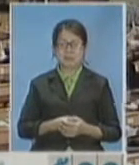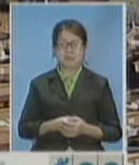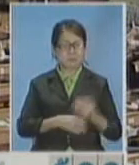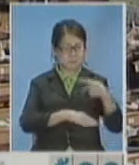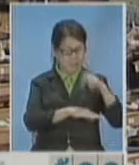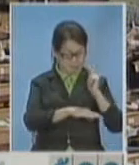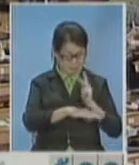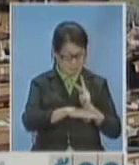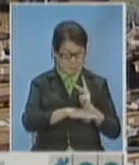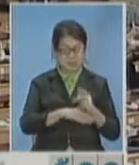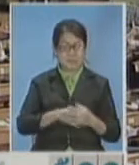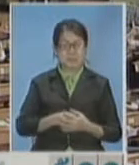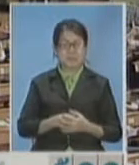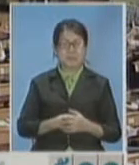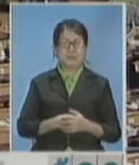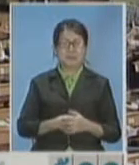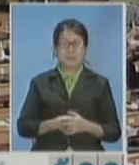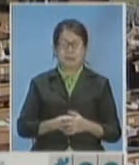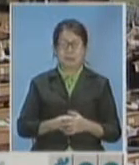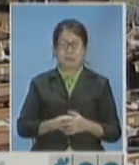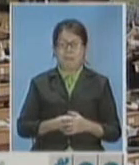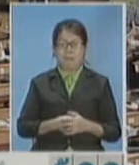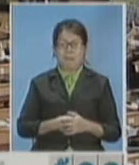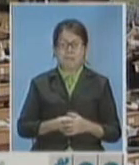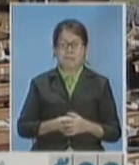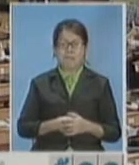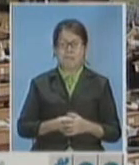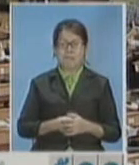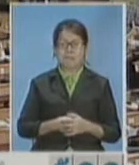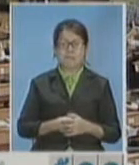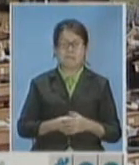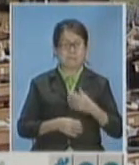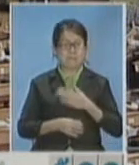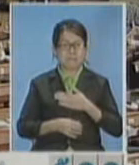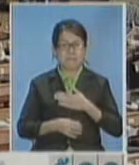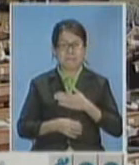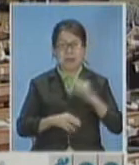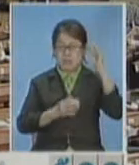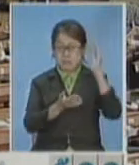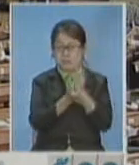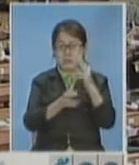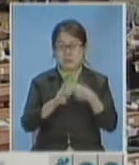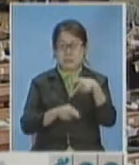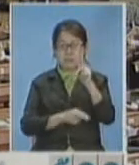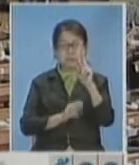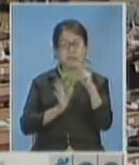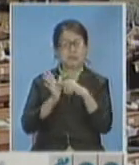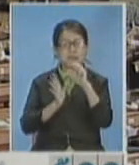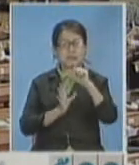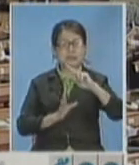กราบเรียนท่านประธานที่เคารพกระผมจ่าสิบตำรวจประสิทธิ์ชัยศรีสะ